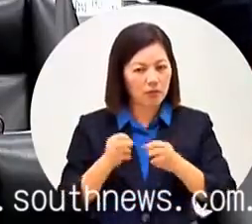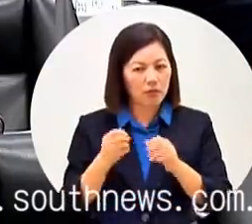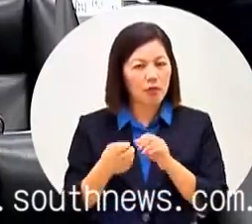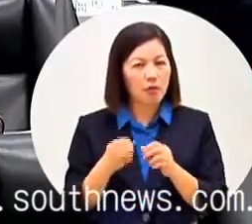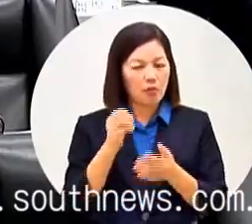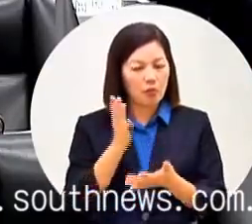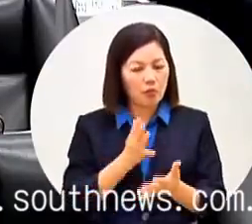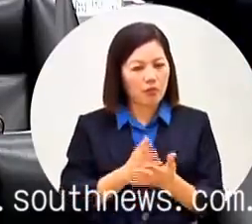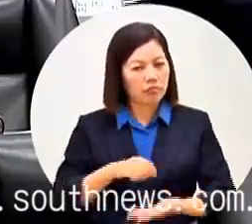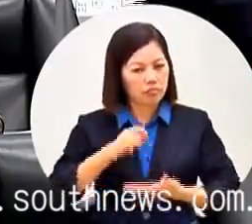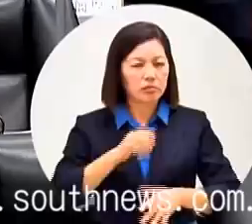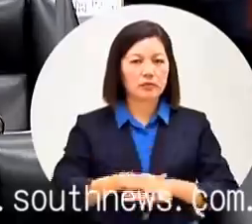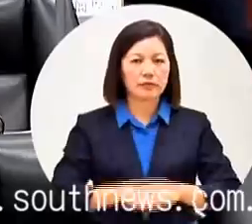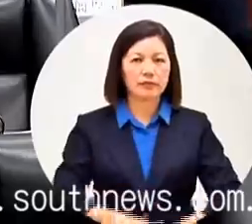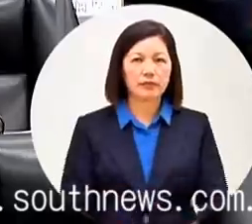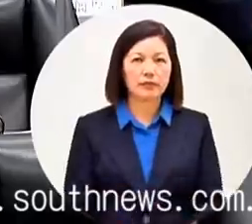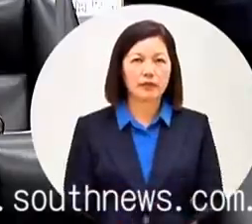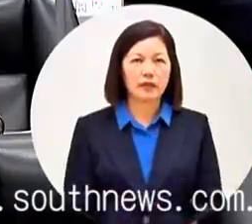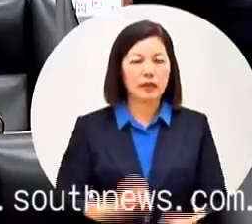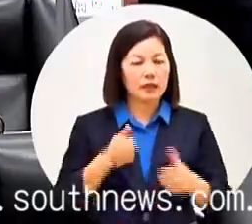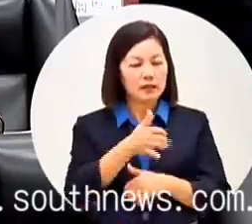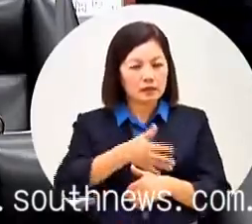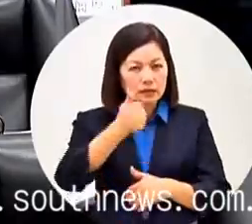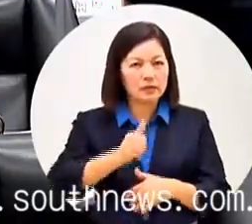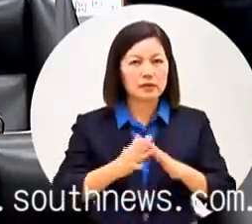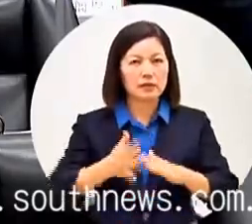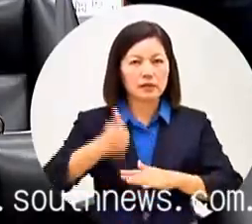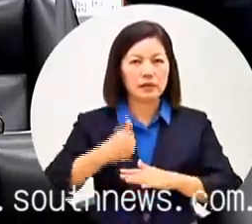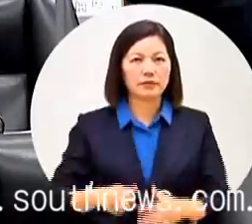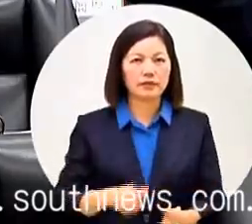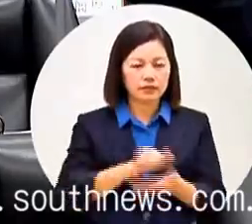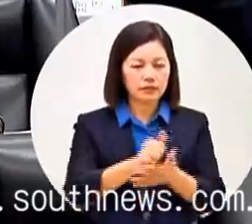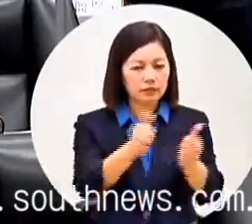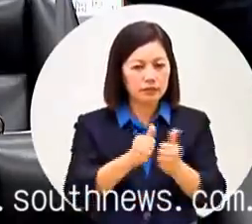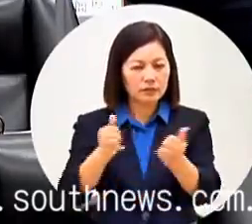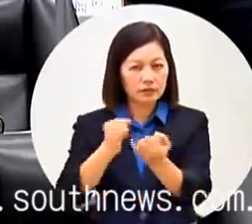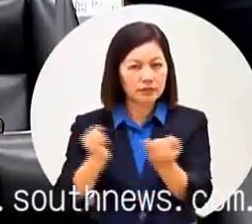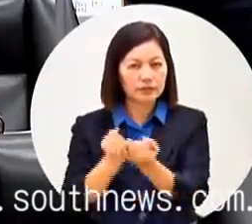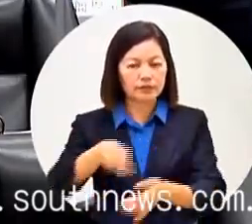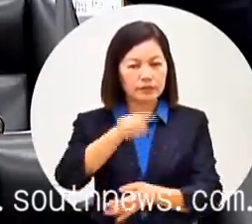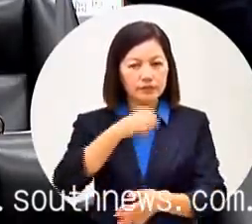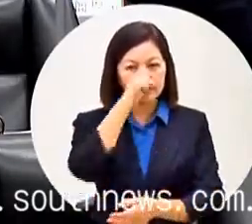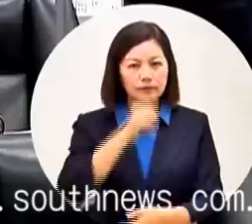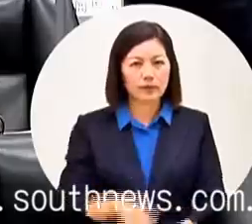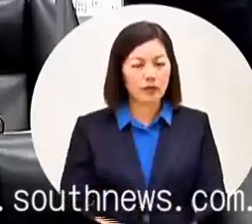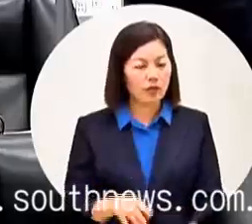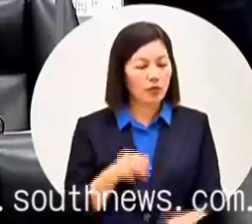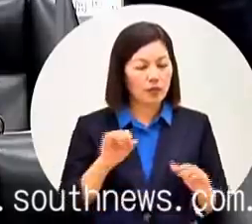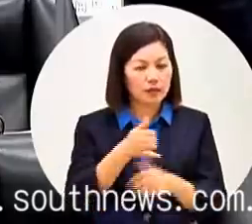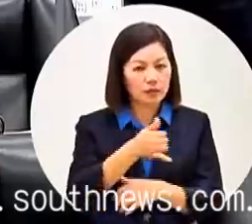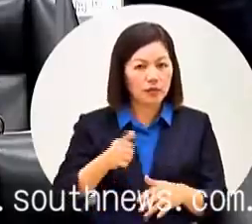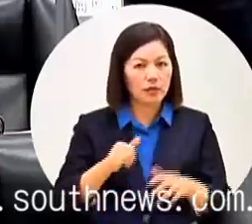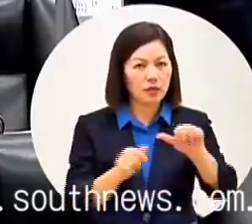好，各议长、还有市长、还有所有市府团队、媒体记者朋友，大家早安，大家好。我想我们几位议员，包括简焕中议